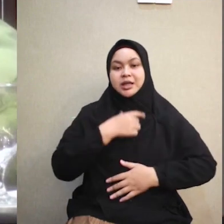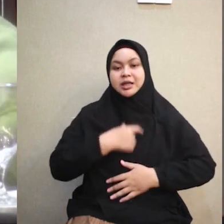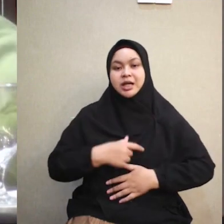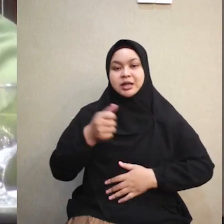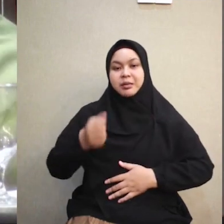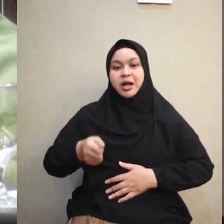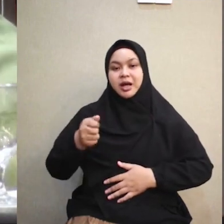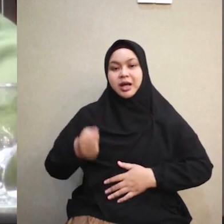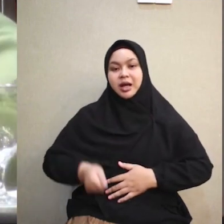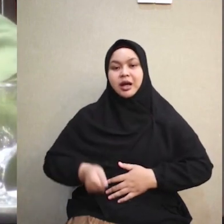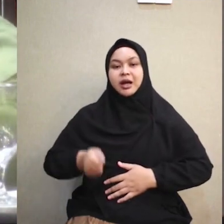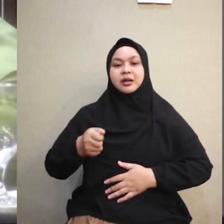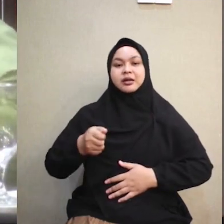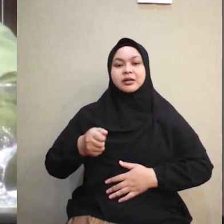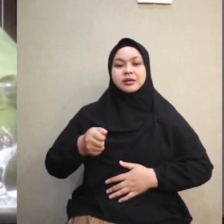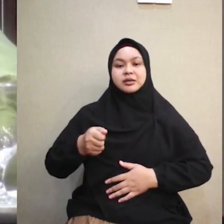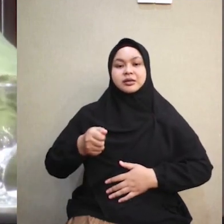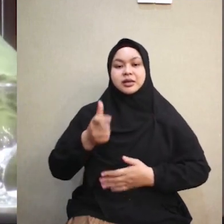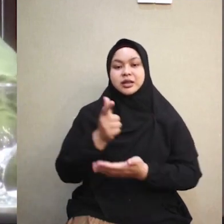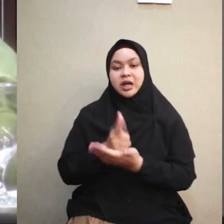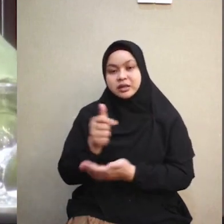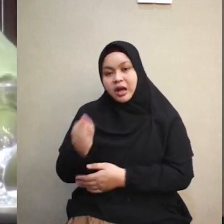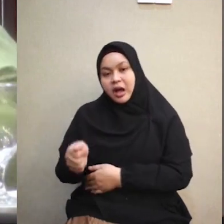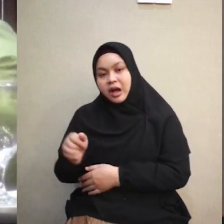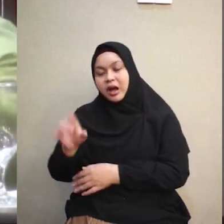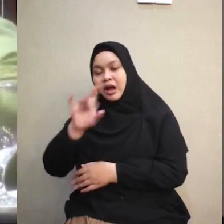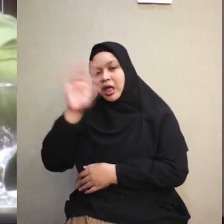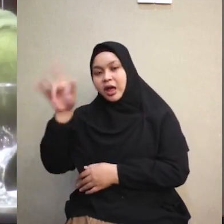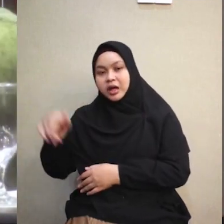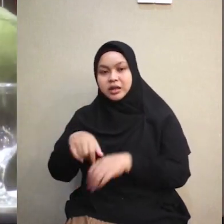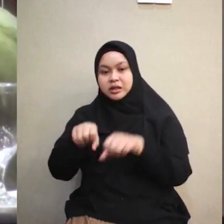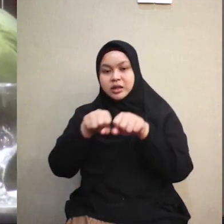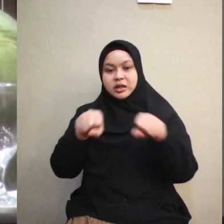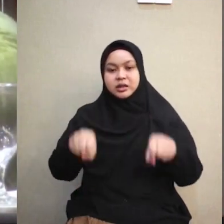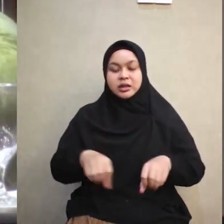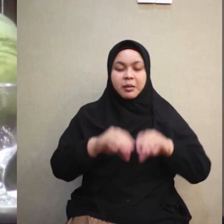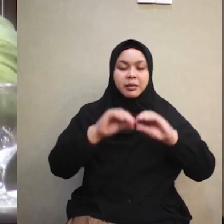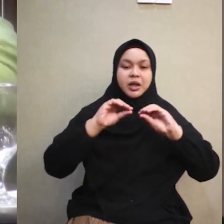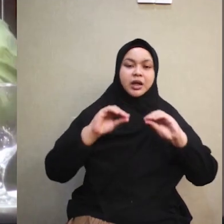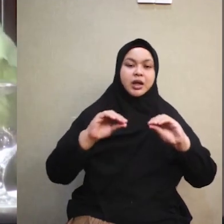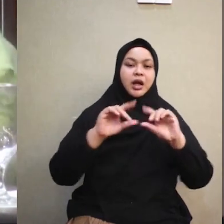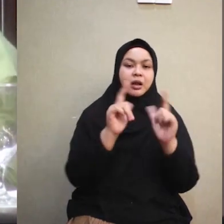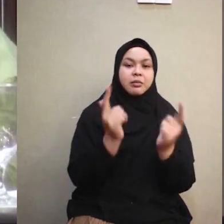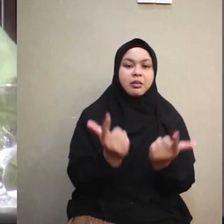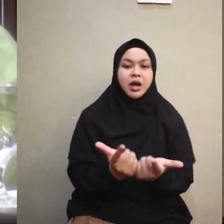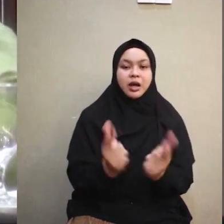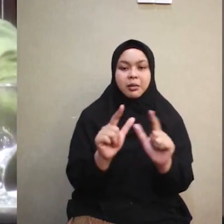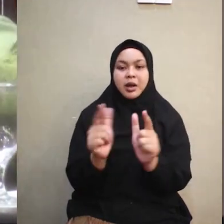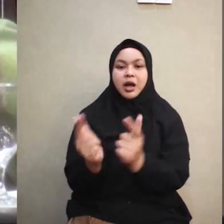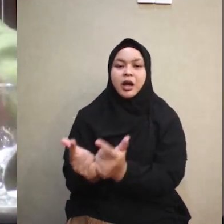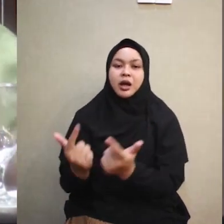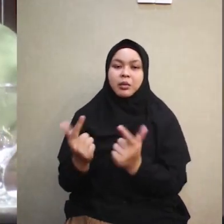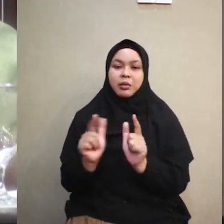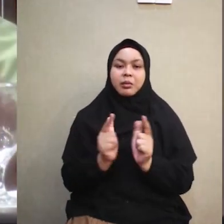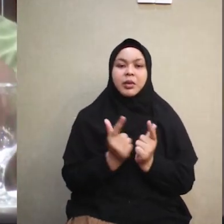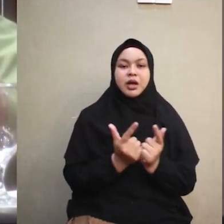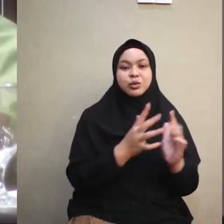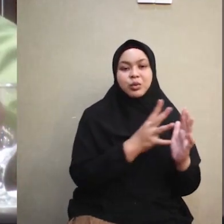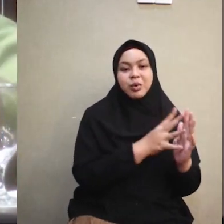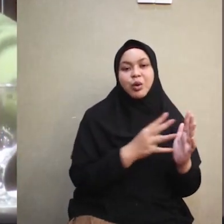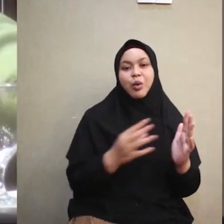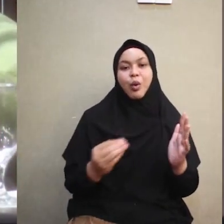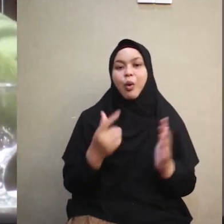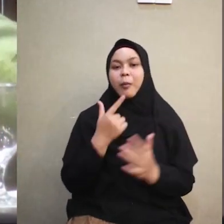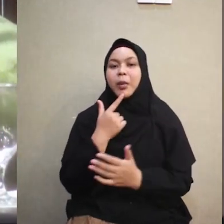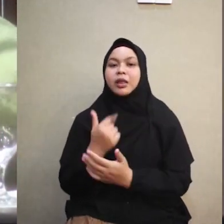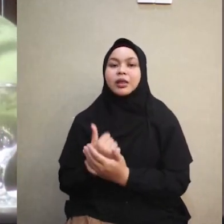tentunya sistem pendidikan di lembaga- yaitu sudah mengadopsi Oh kalau begitu penting nih